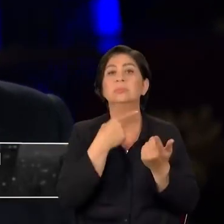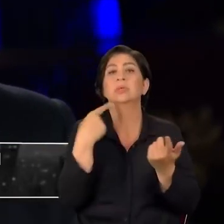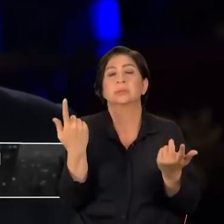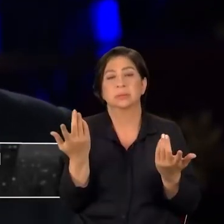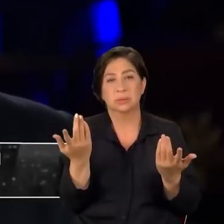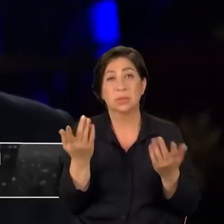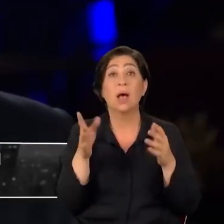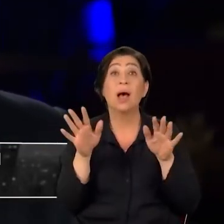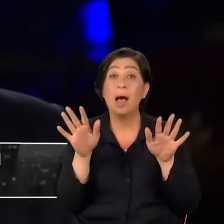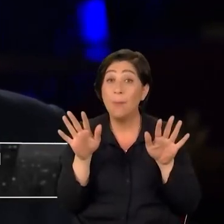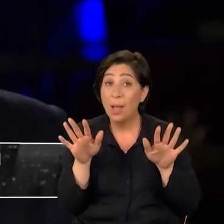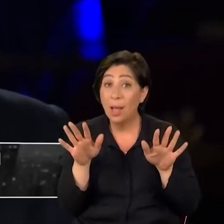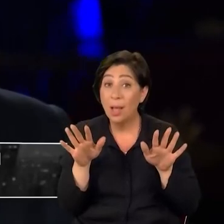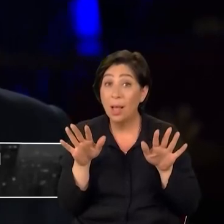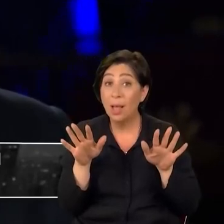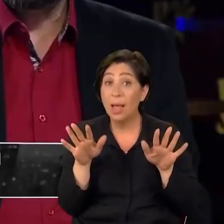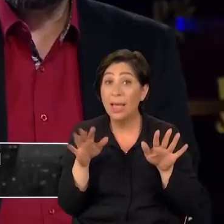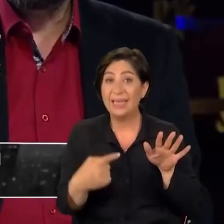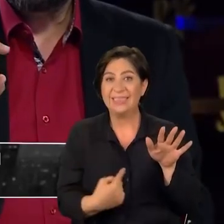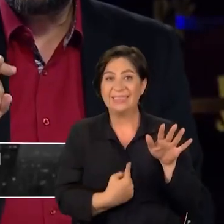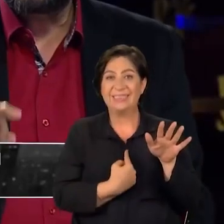dönüşmüş, zaten. Dönüşmüş değil. Ama